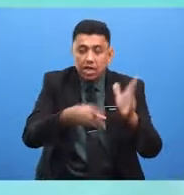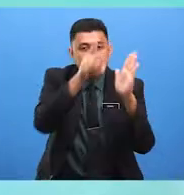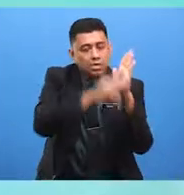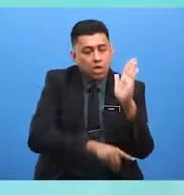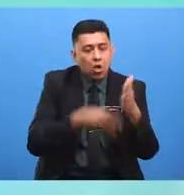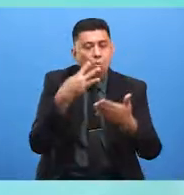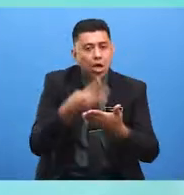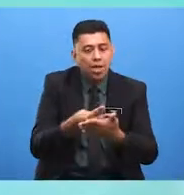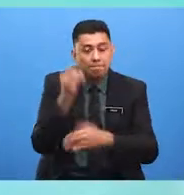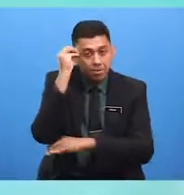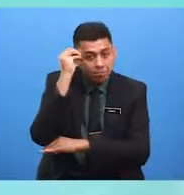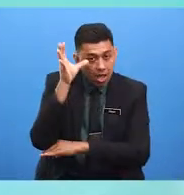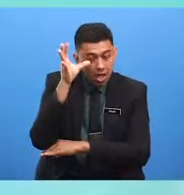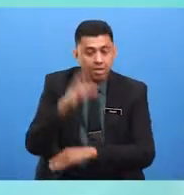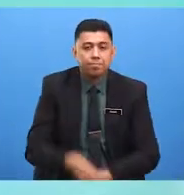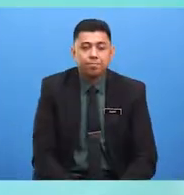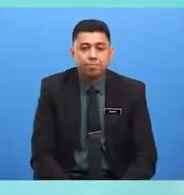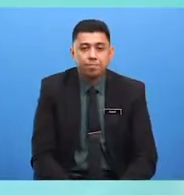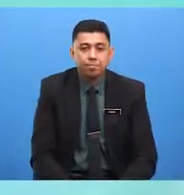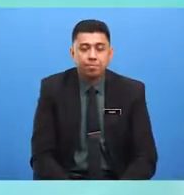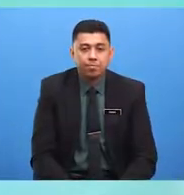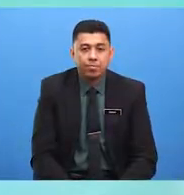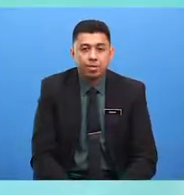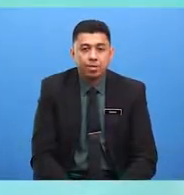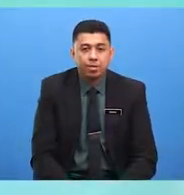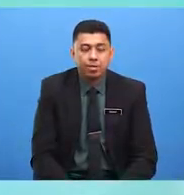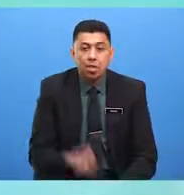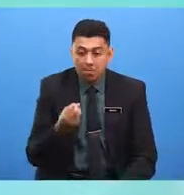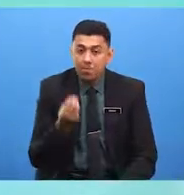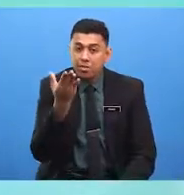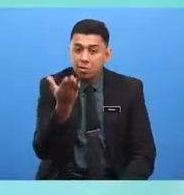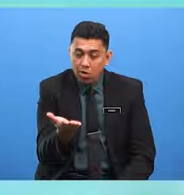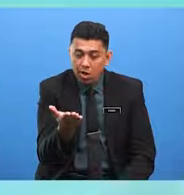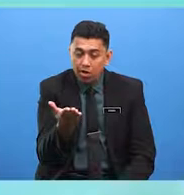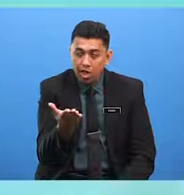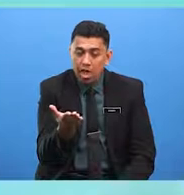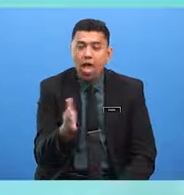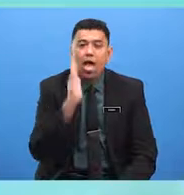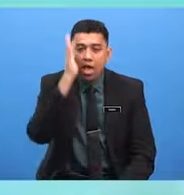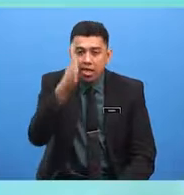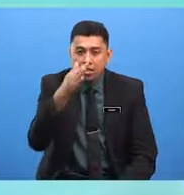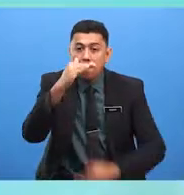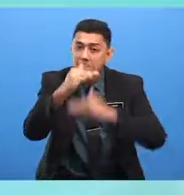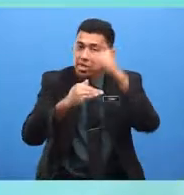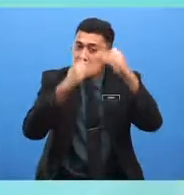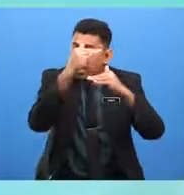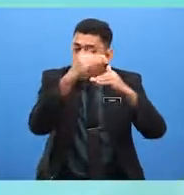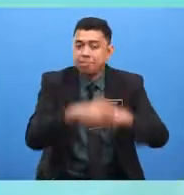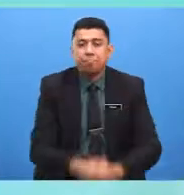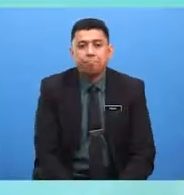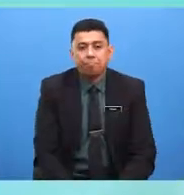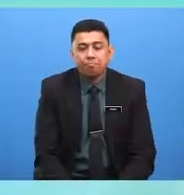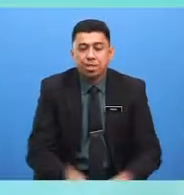keuangan mengembang penawaran uang dalam pasaran akan meningkat apabila